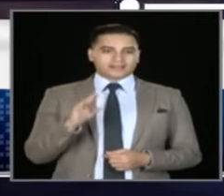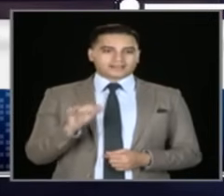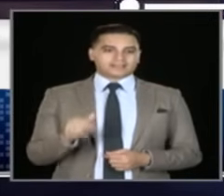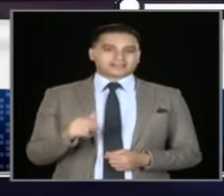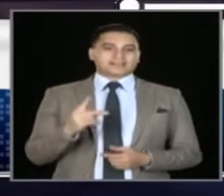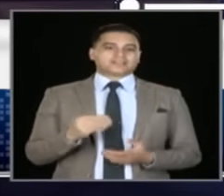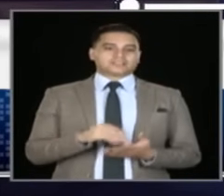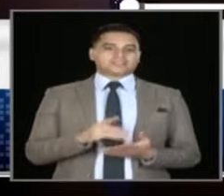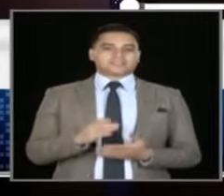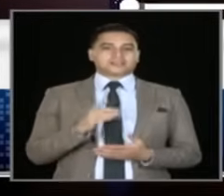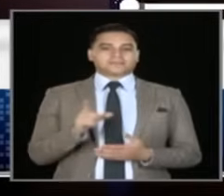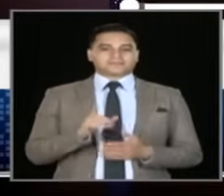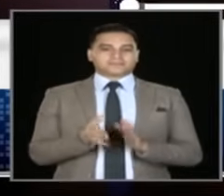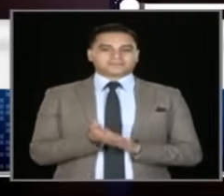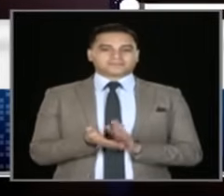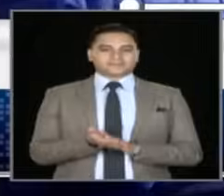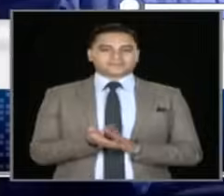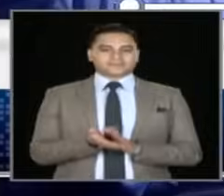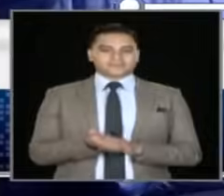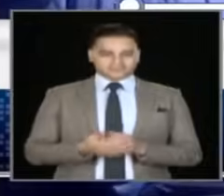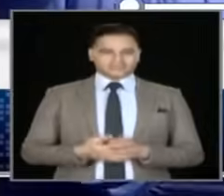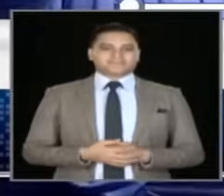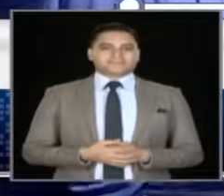ب 20 نقطه اجابه صحيحه.